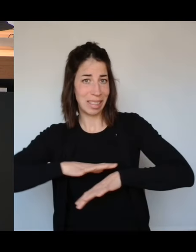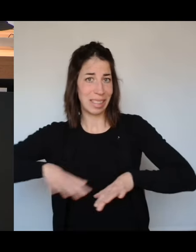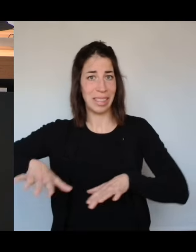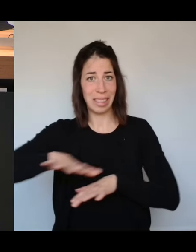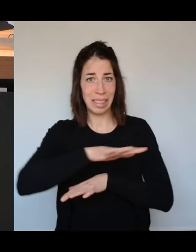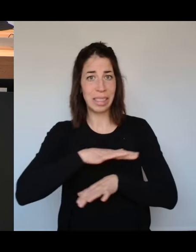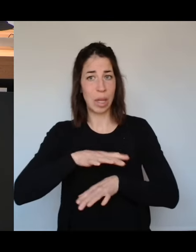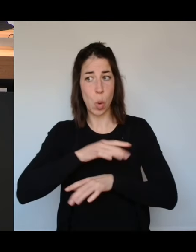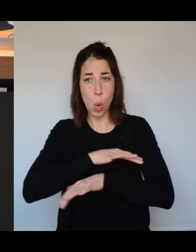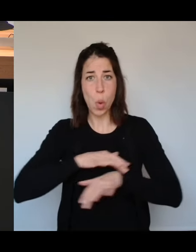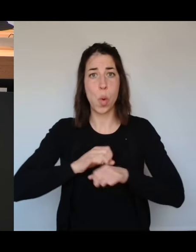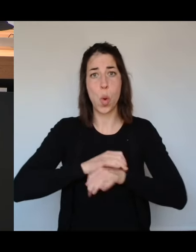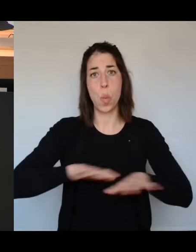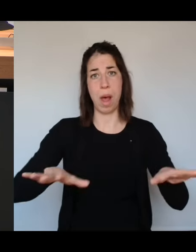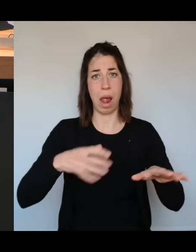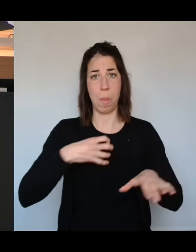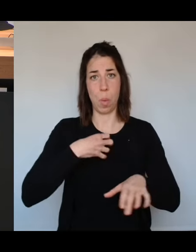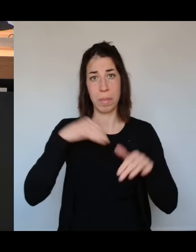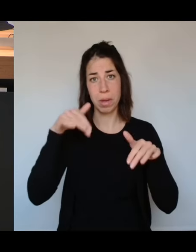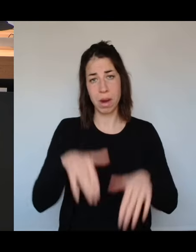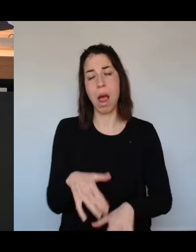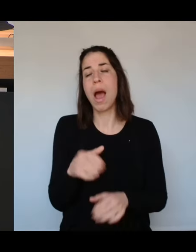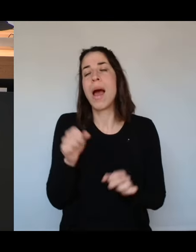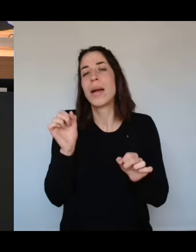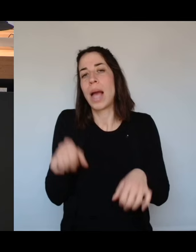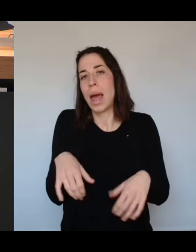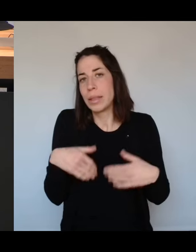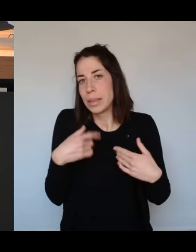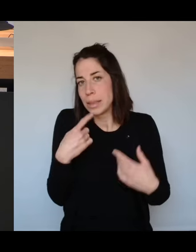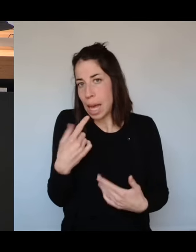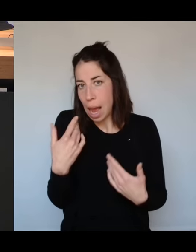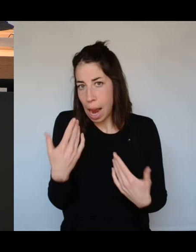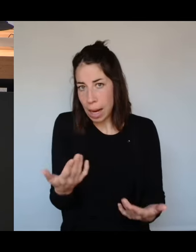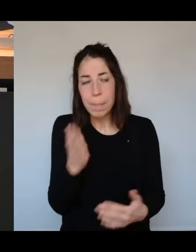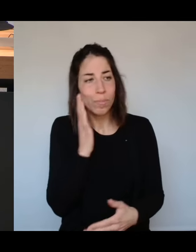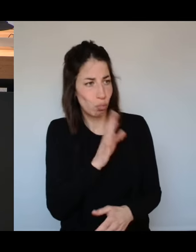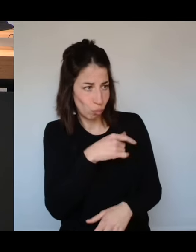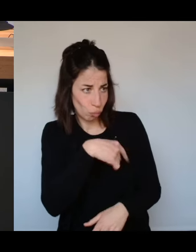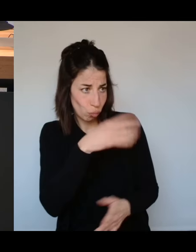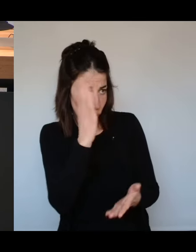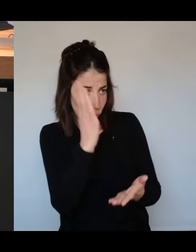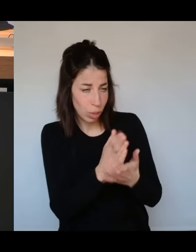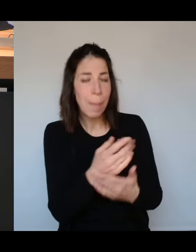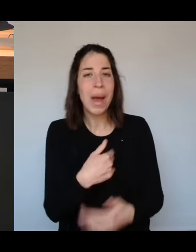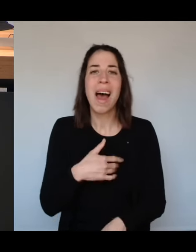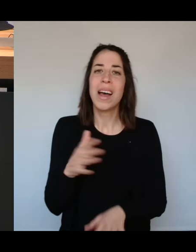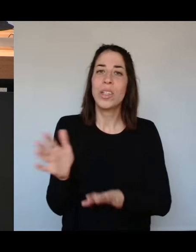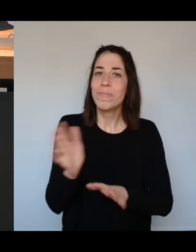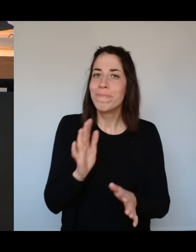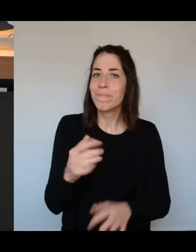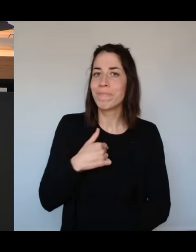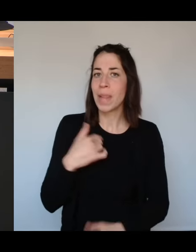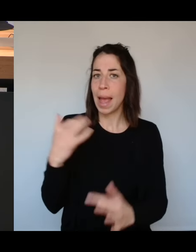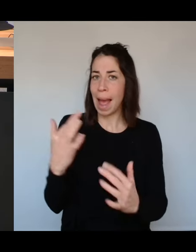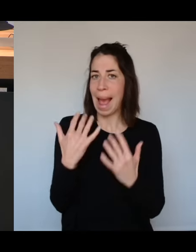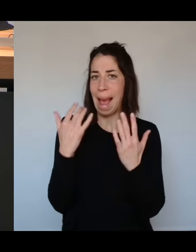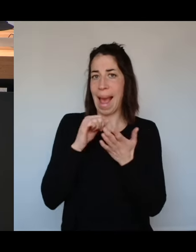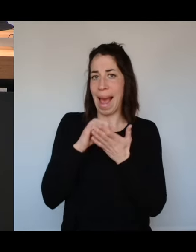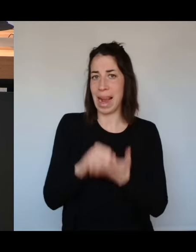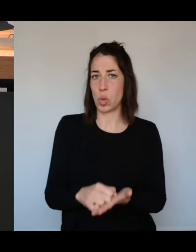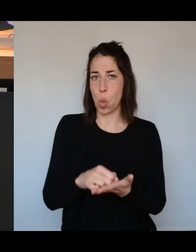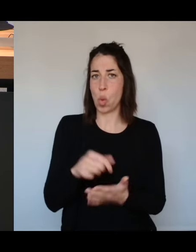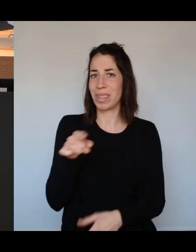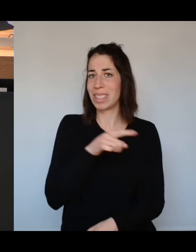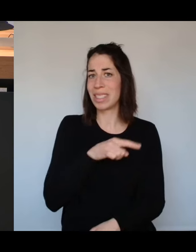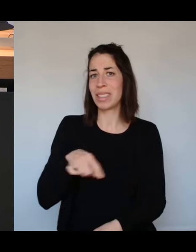Aber damit offenbaren Sie, dass Sie sich der Tragweite der Herausforderung noch nicht bewusst sind. Und Sie regieren damit eklatant an den Menschen